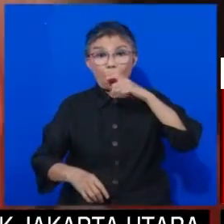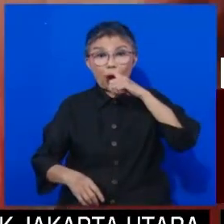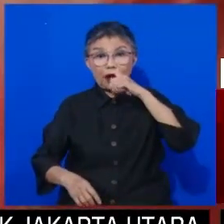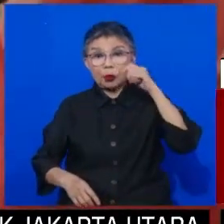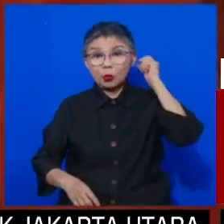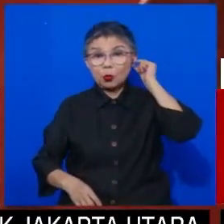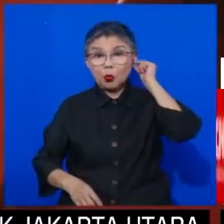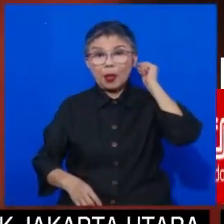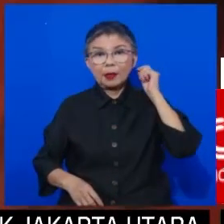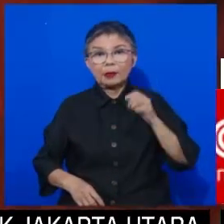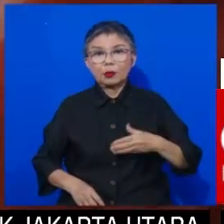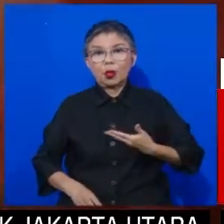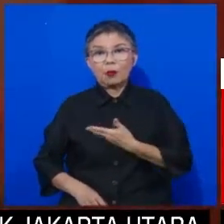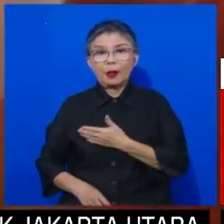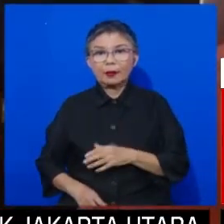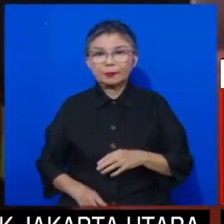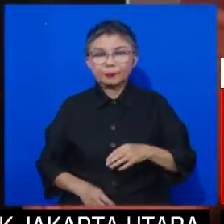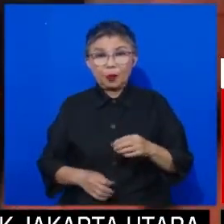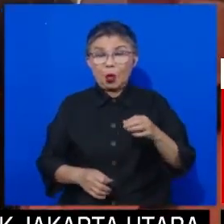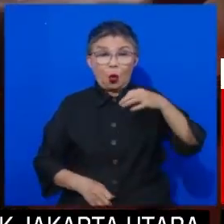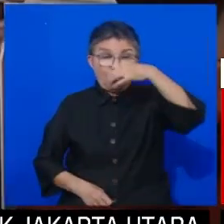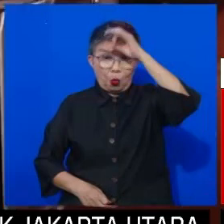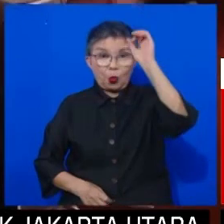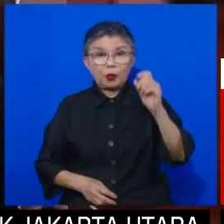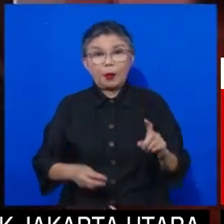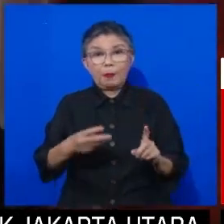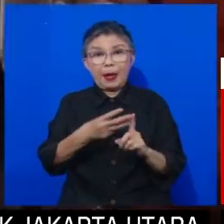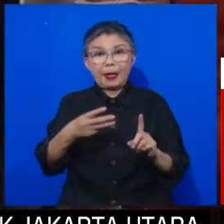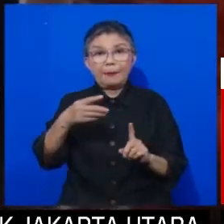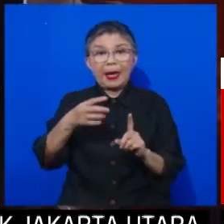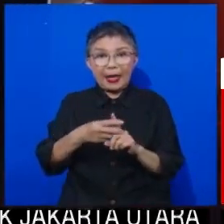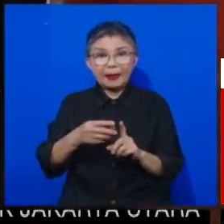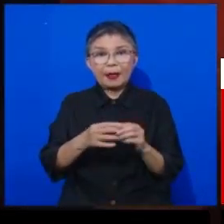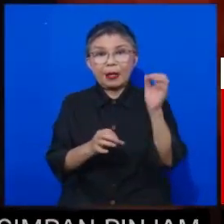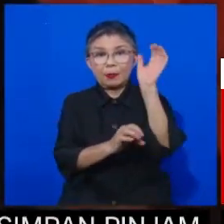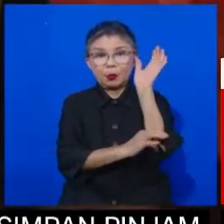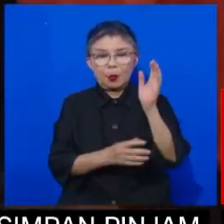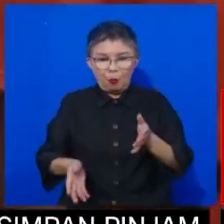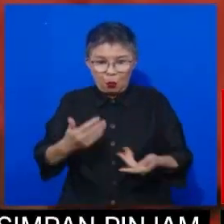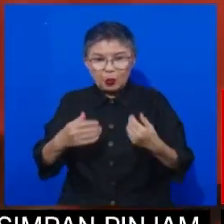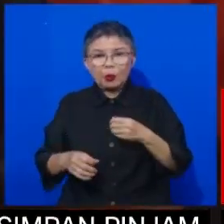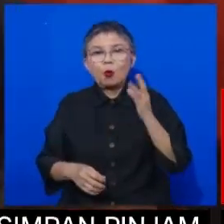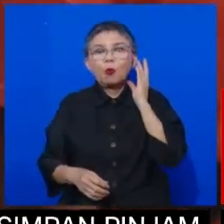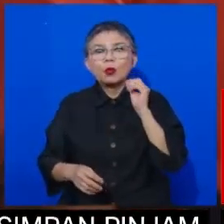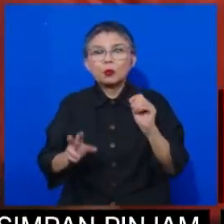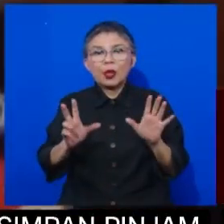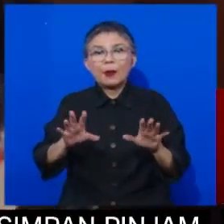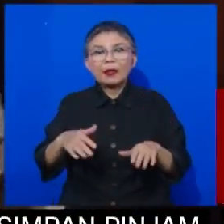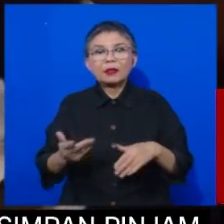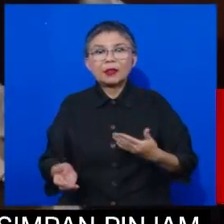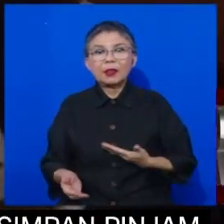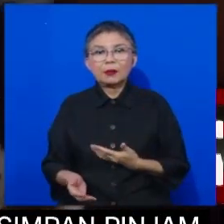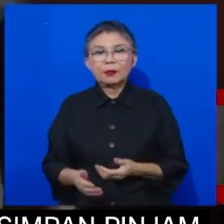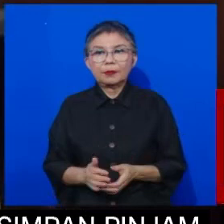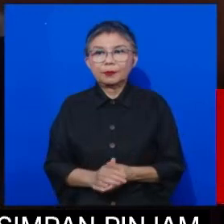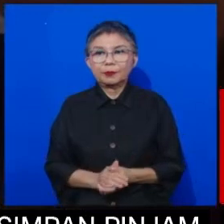Tim gabungan Bareskrim Polri, Polda Bangka Belitung, dan Polres Bangka Barat mengungkap kasus pembunuhan bocah 8 tahun di Kabupaten Bangka